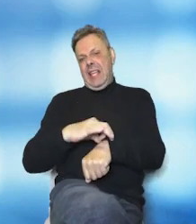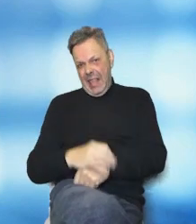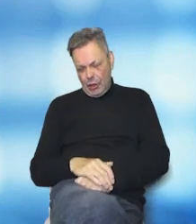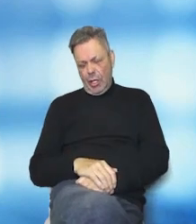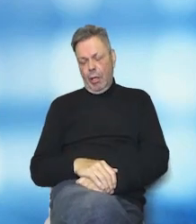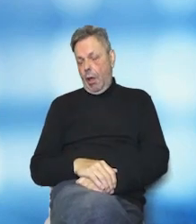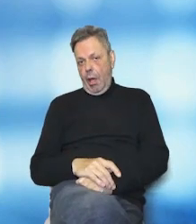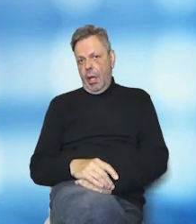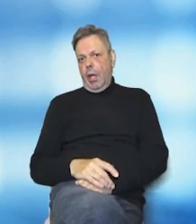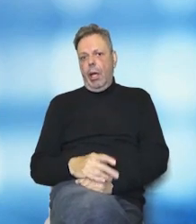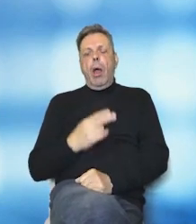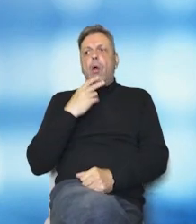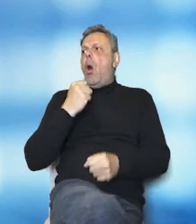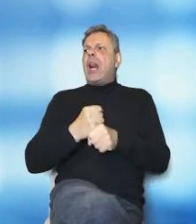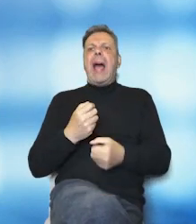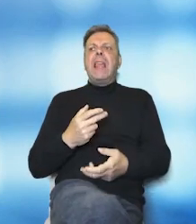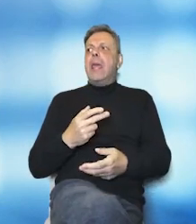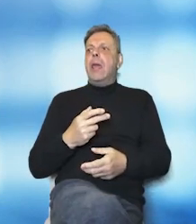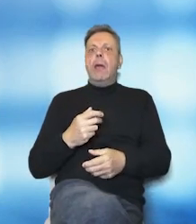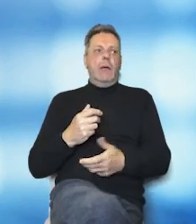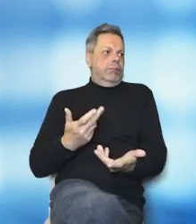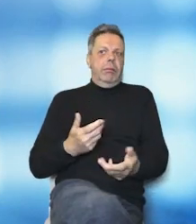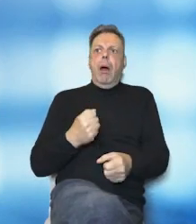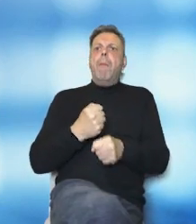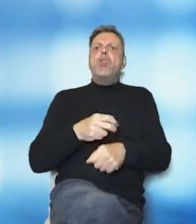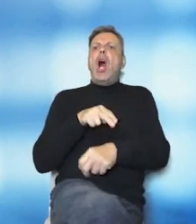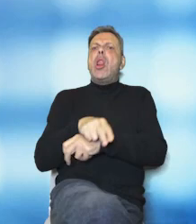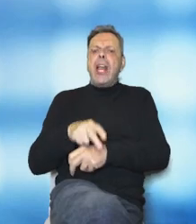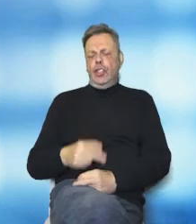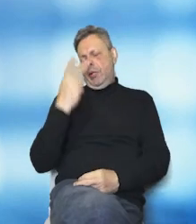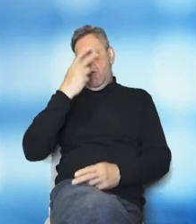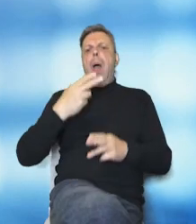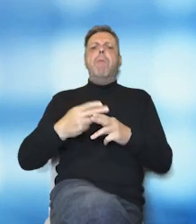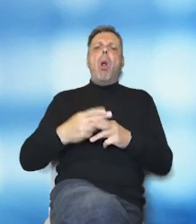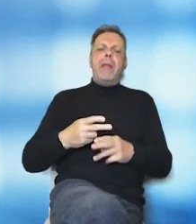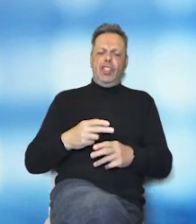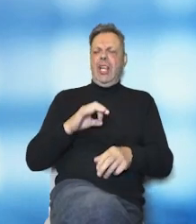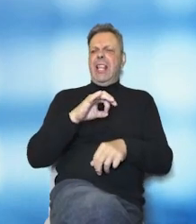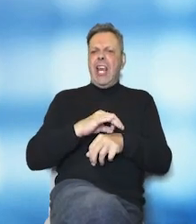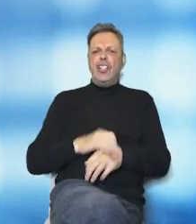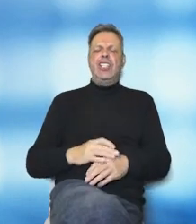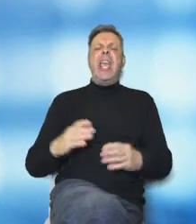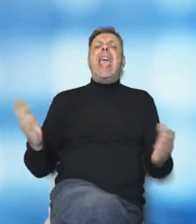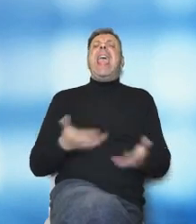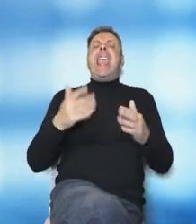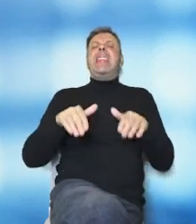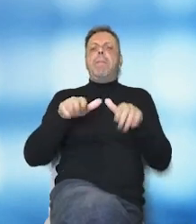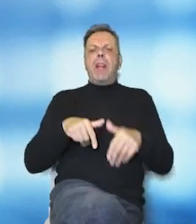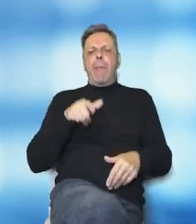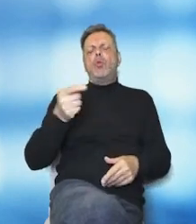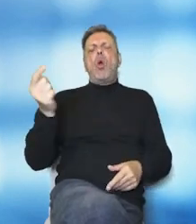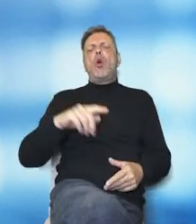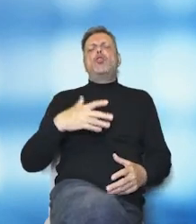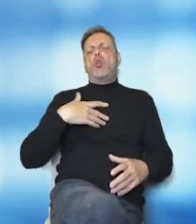Pa onda, tko radi posao liječnika? Bolnički liječnici, hitni prijemi. Jel? Tu je došlo do jedne